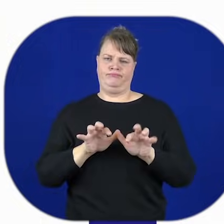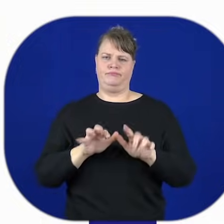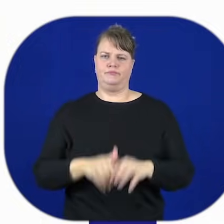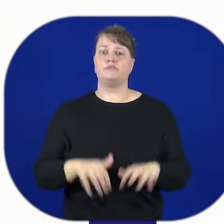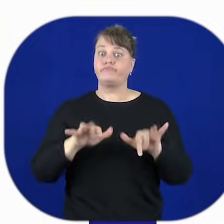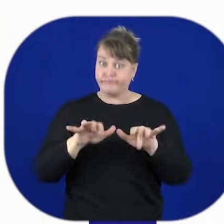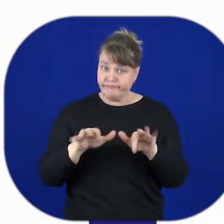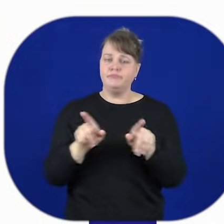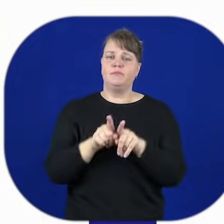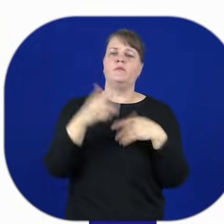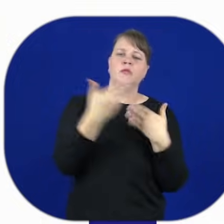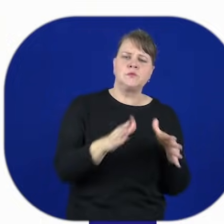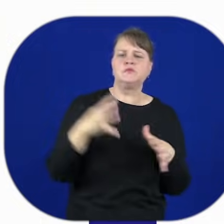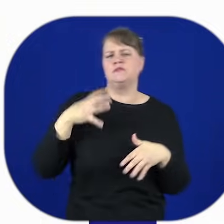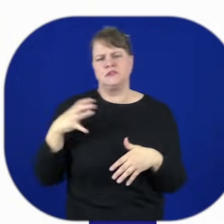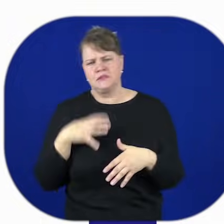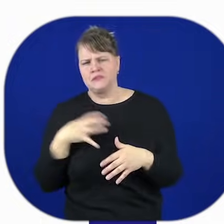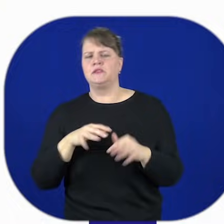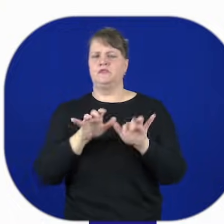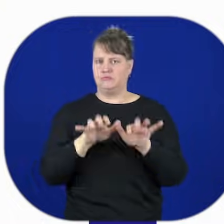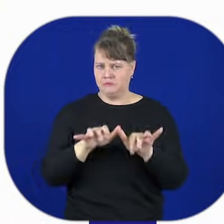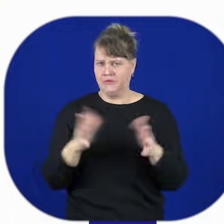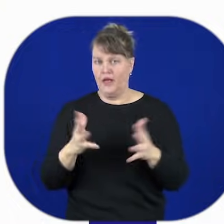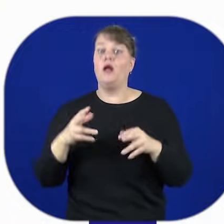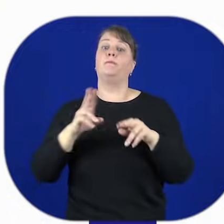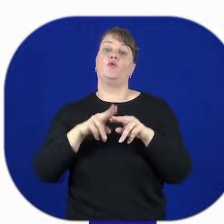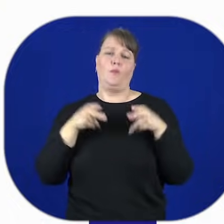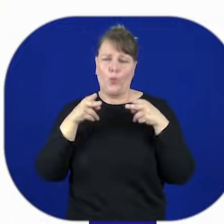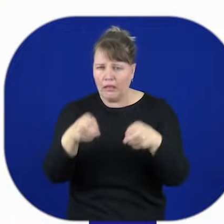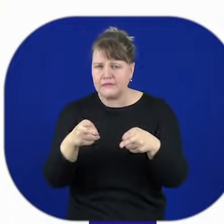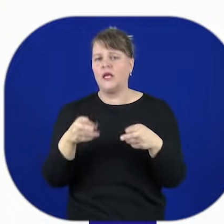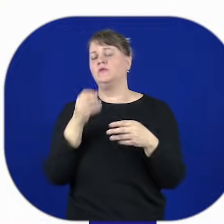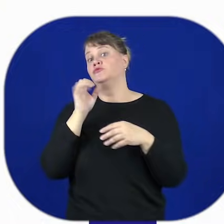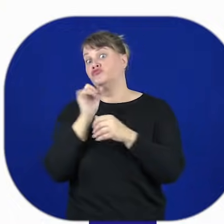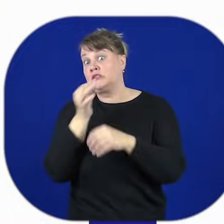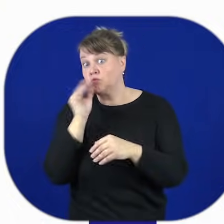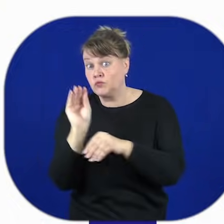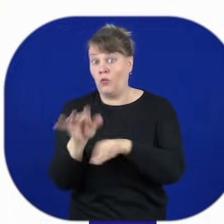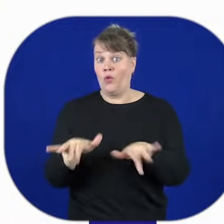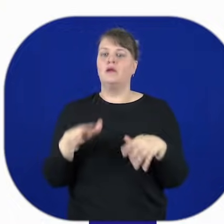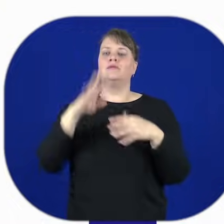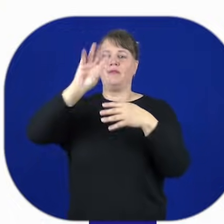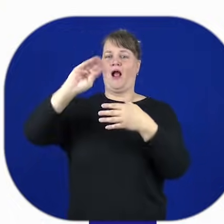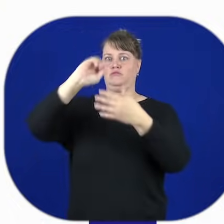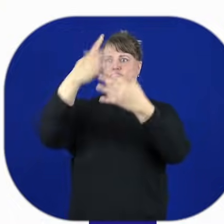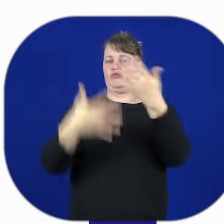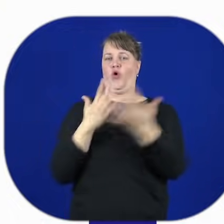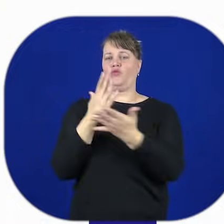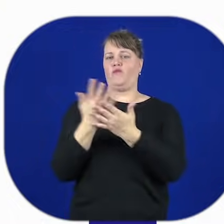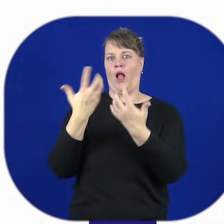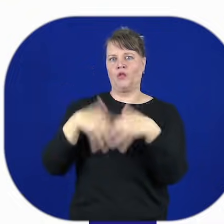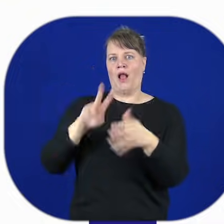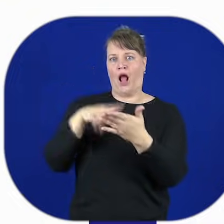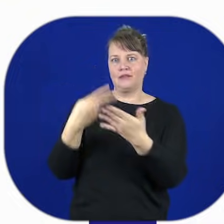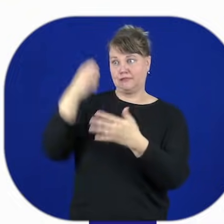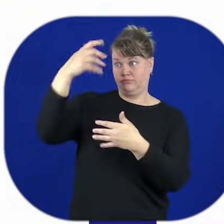podle místa skutečného pobytu. Uveďte obec, případně název ulice a číslo domu. Formulář vám celou adresu sám nabídne.